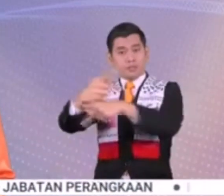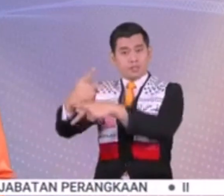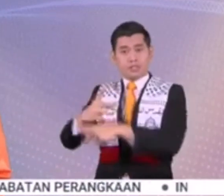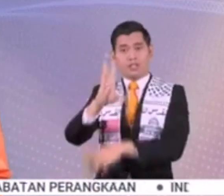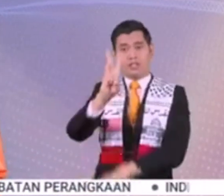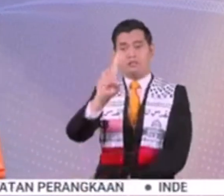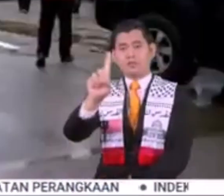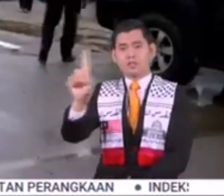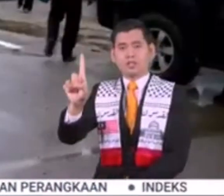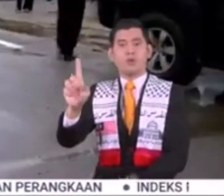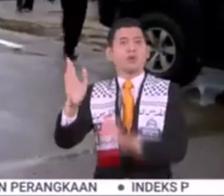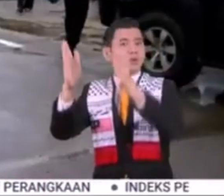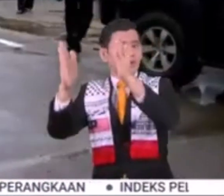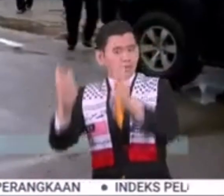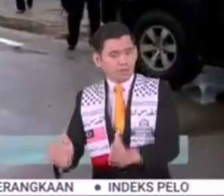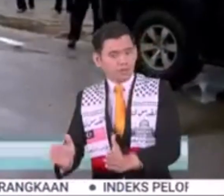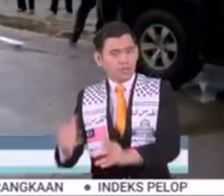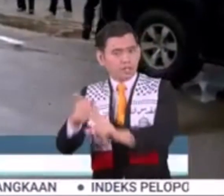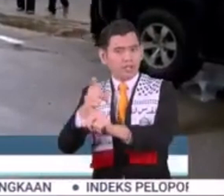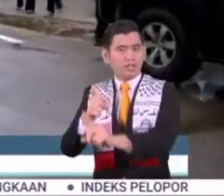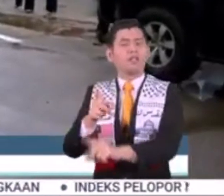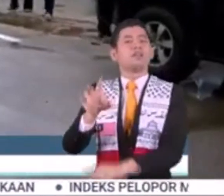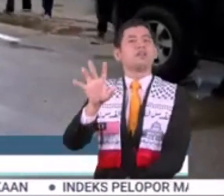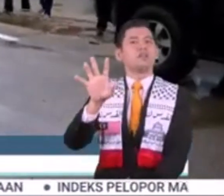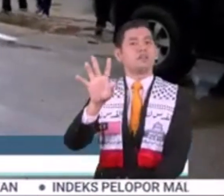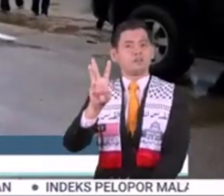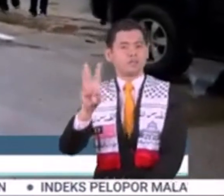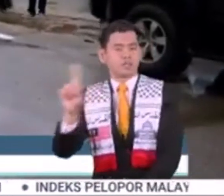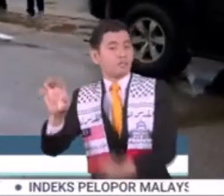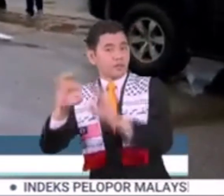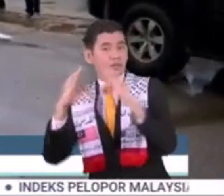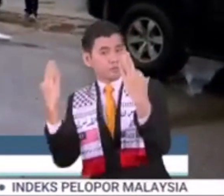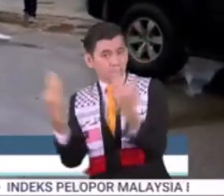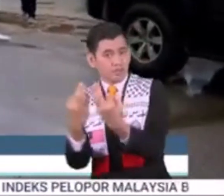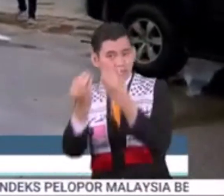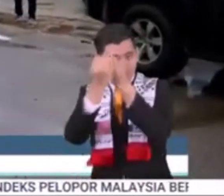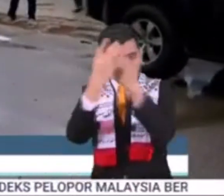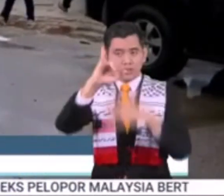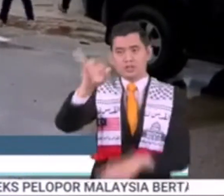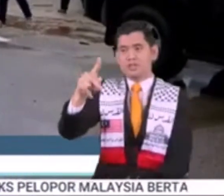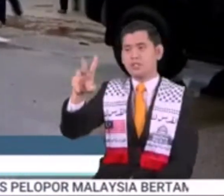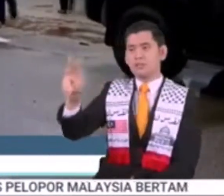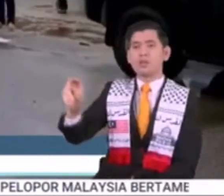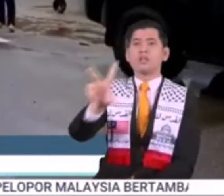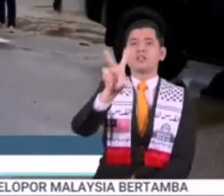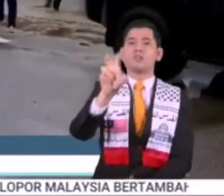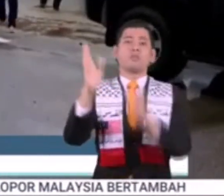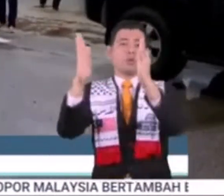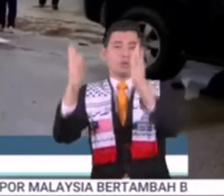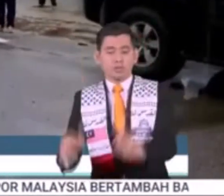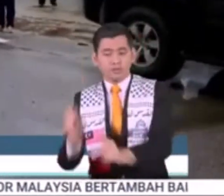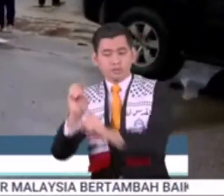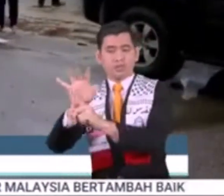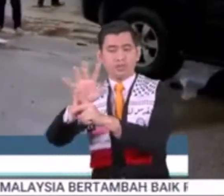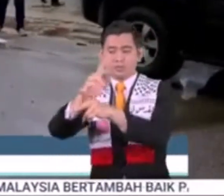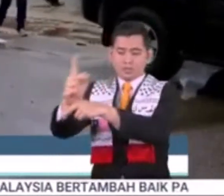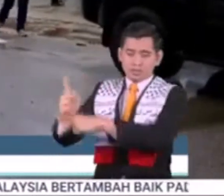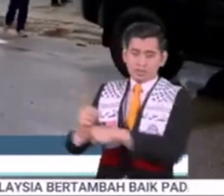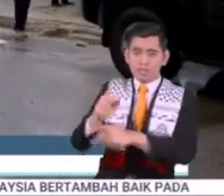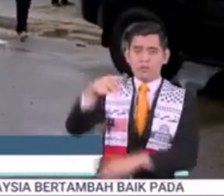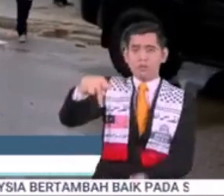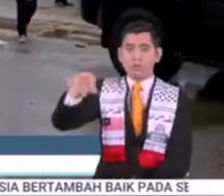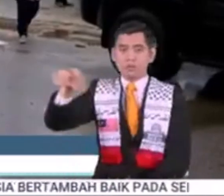dari 17 keluarga setakat 7 malam tadi menurut info bencana JKM 30 penduduk terjejas berlindung di